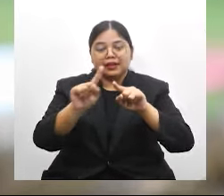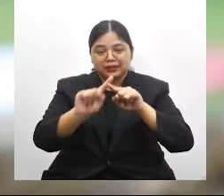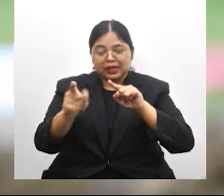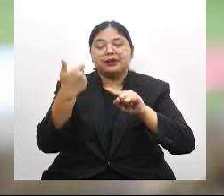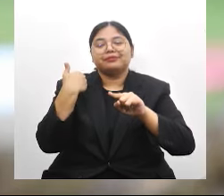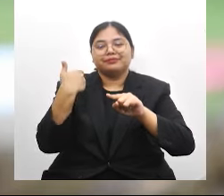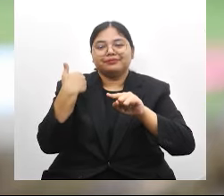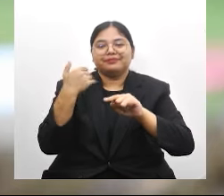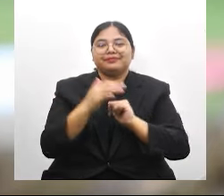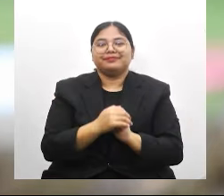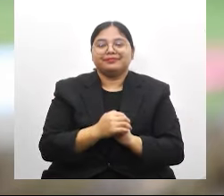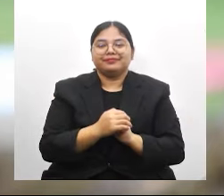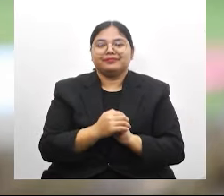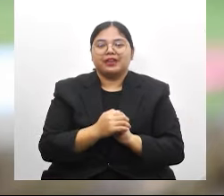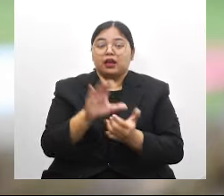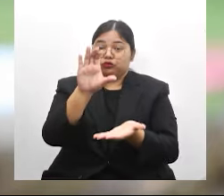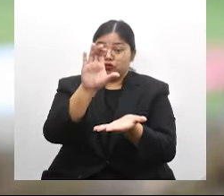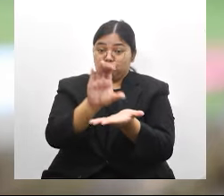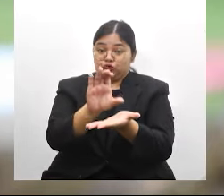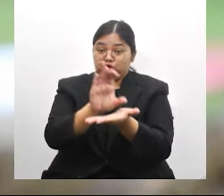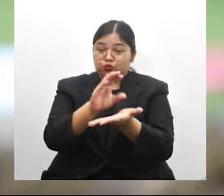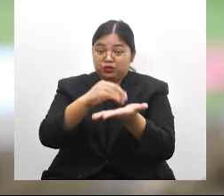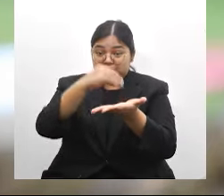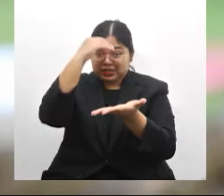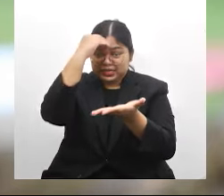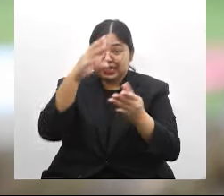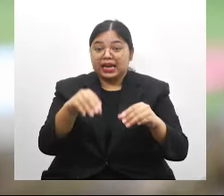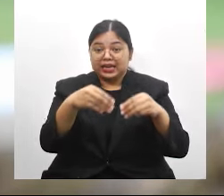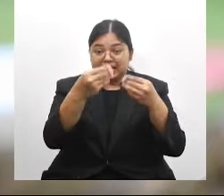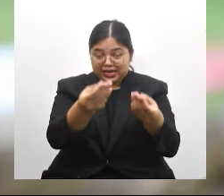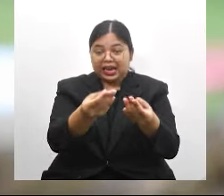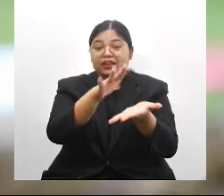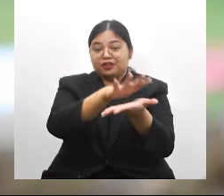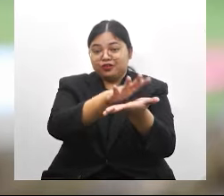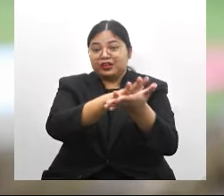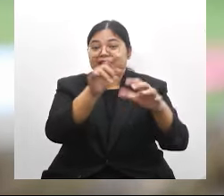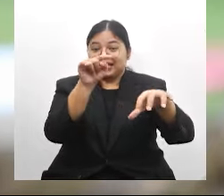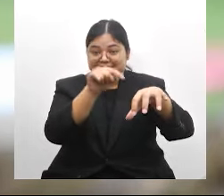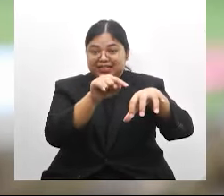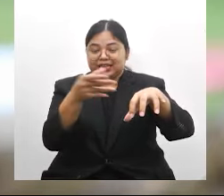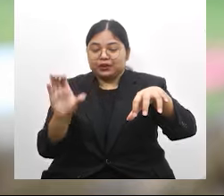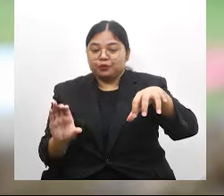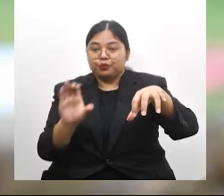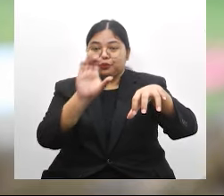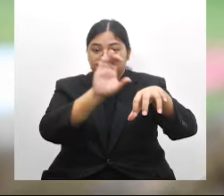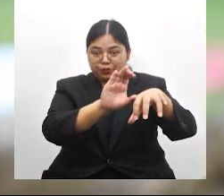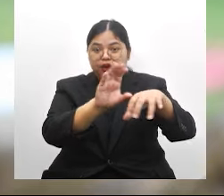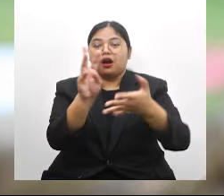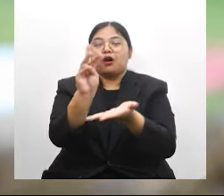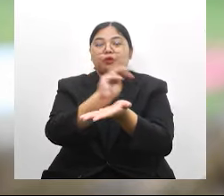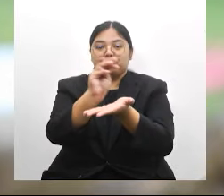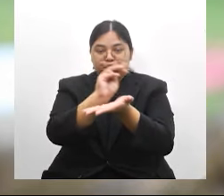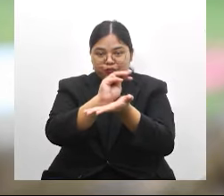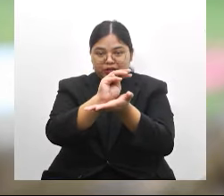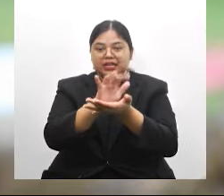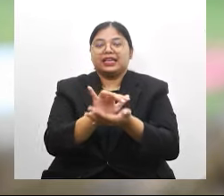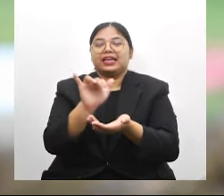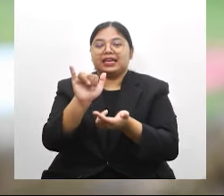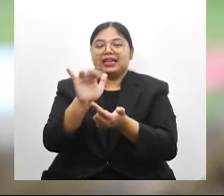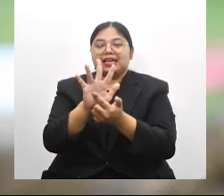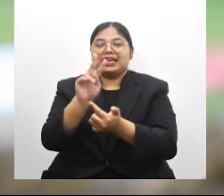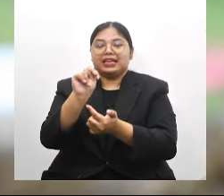มีมีมีทุนการศึกษาให้กับโรงเรียนรัชประภาวิทยาคมของมูลนิธิยันฮีนะครับเพื่อ